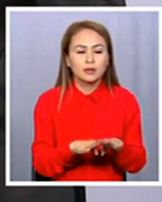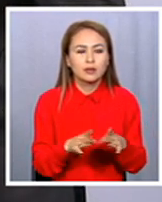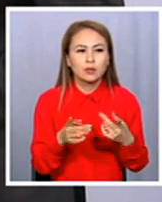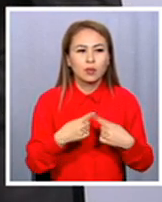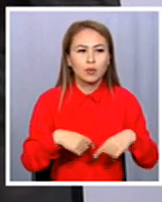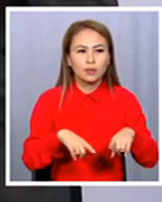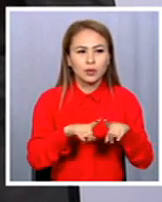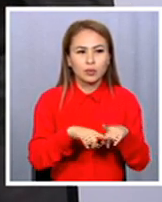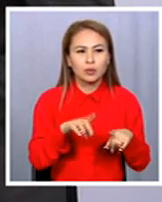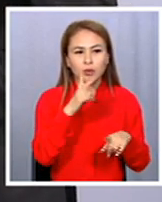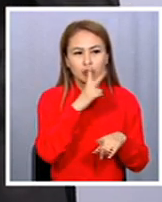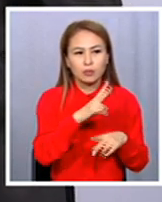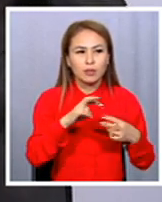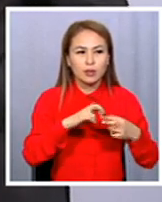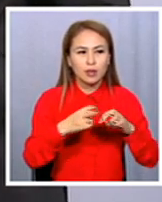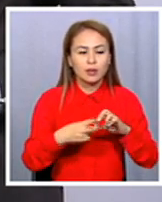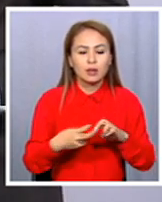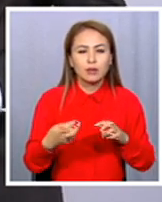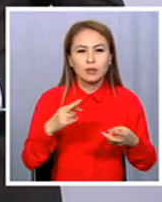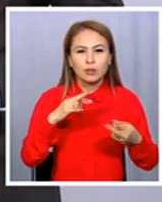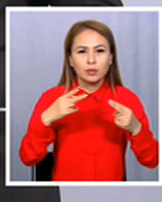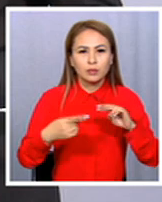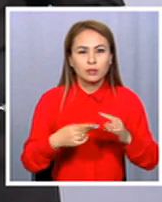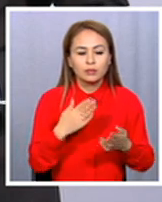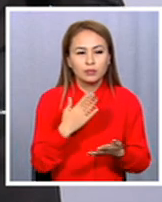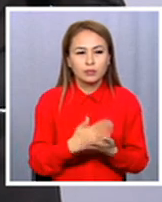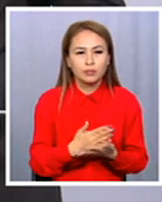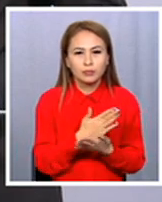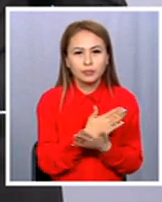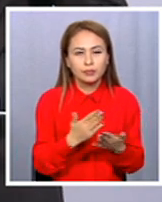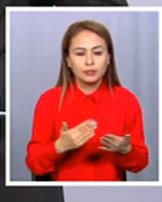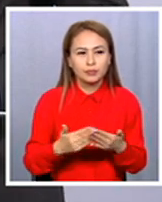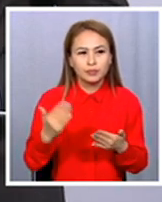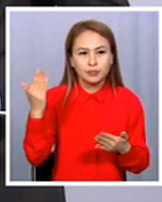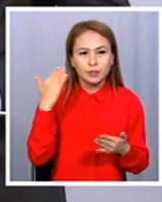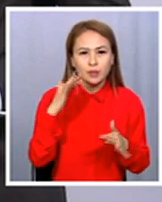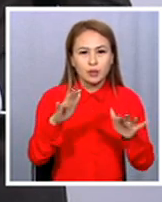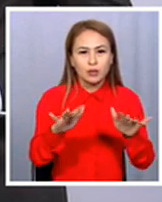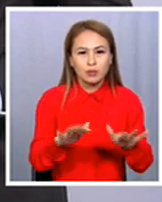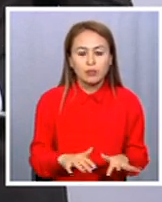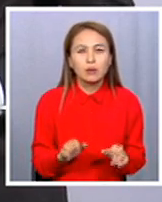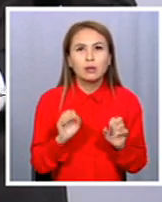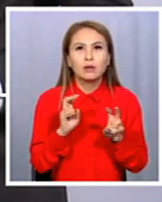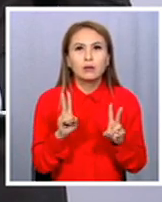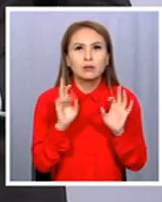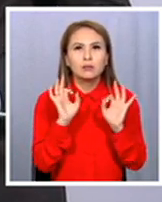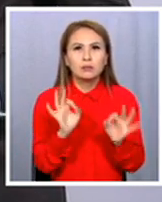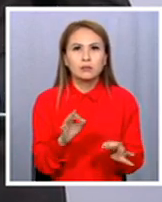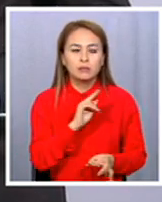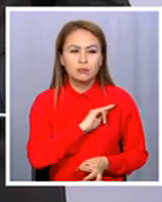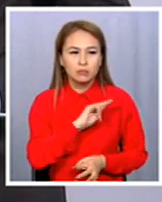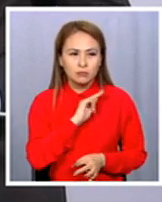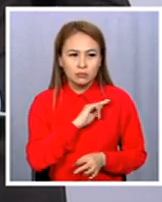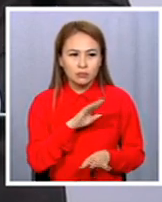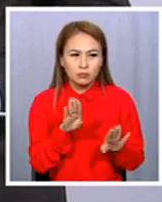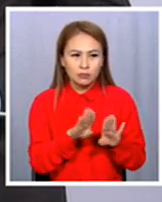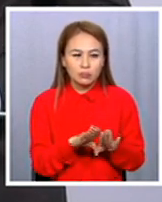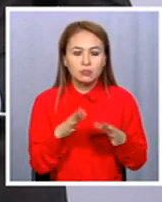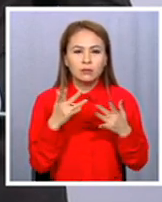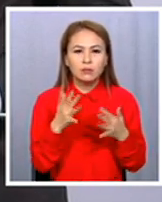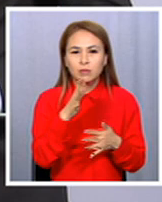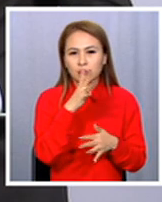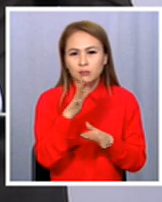қазіргі қоғамдағы көкейтесті мәселеге айналып отыр. Біз бұған дейін компьютерде қалай дұрыс жұмыс істеу керек екендігін және қаншалықты